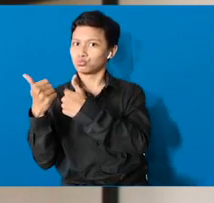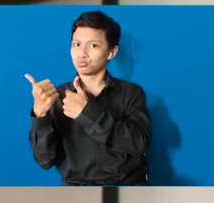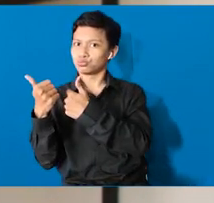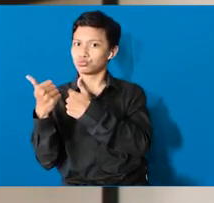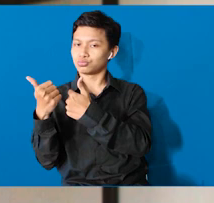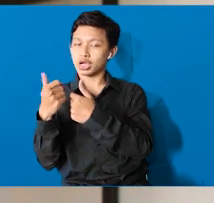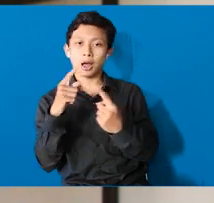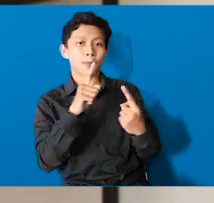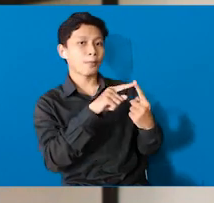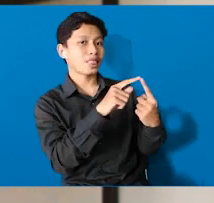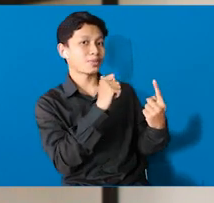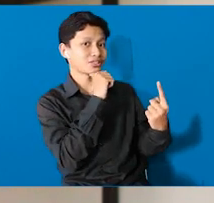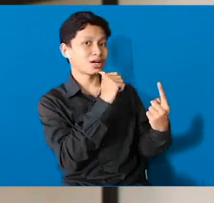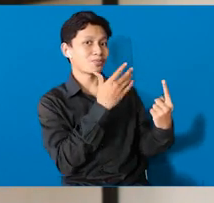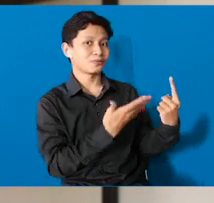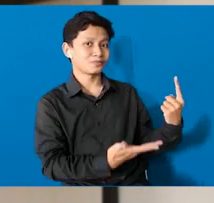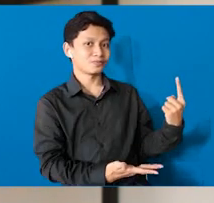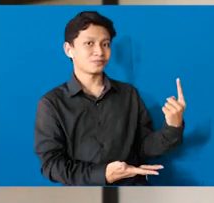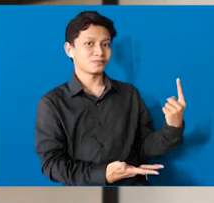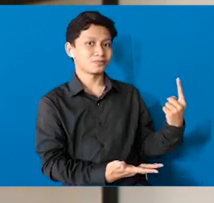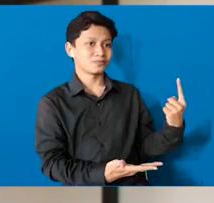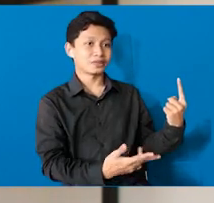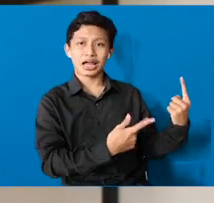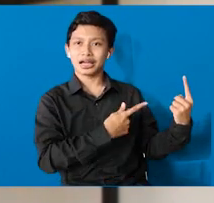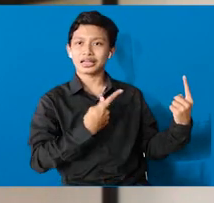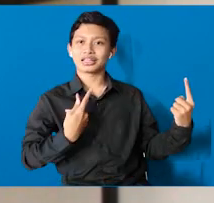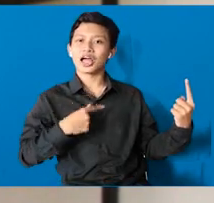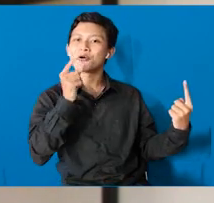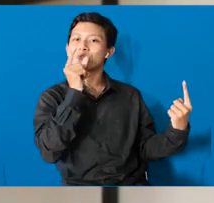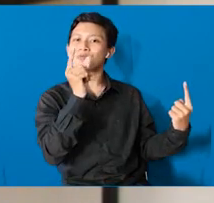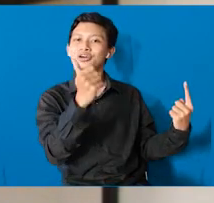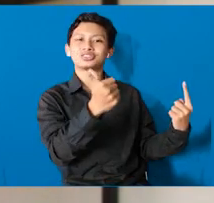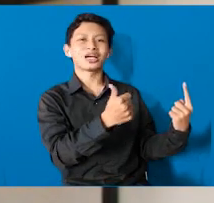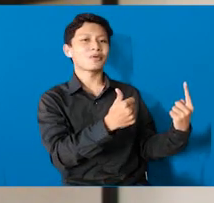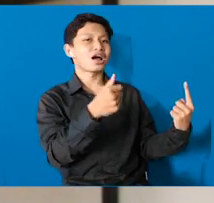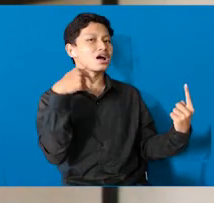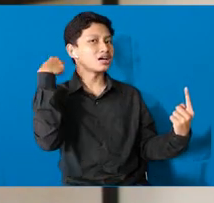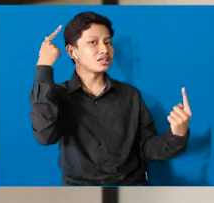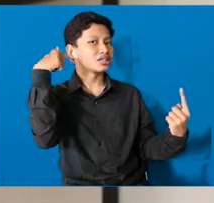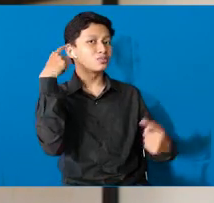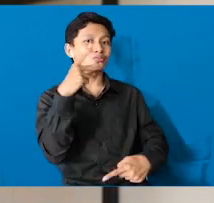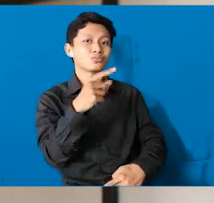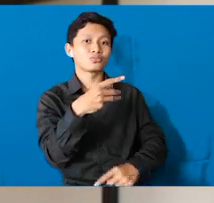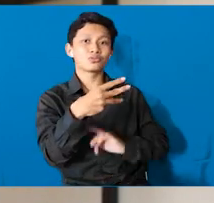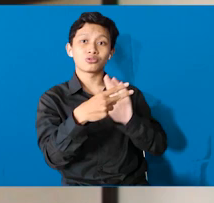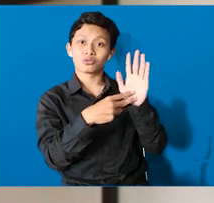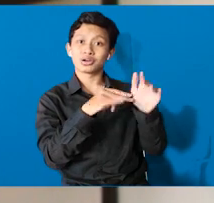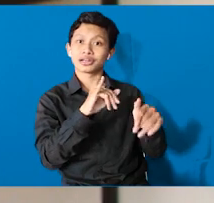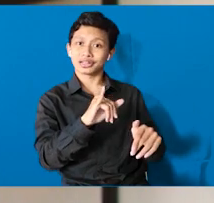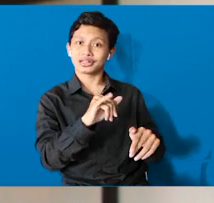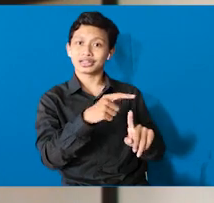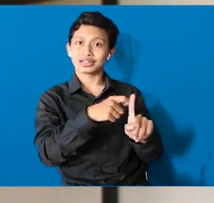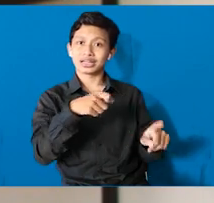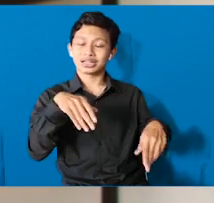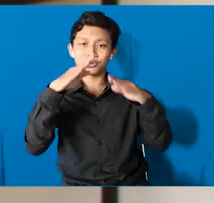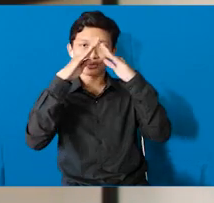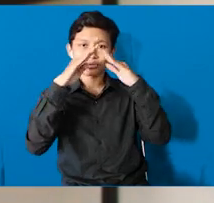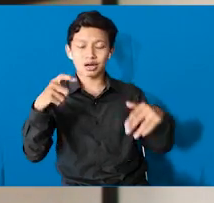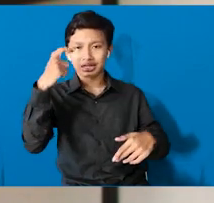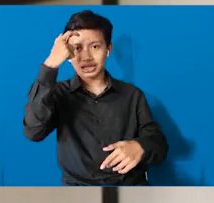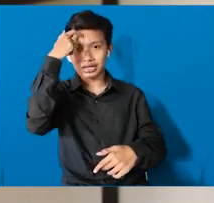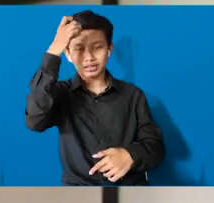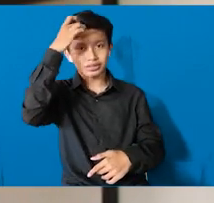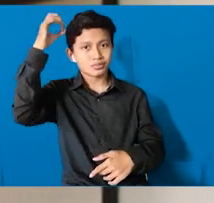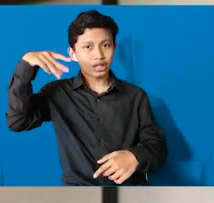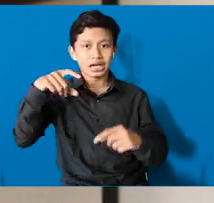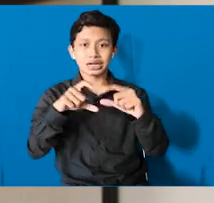pada bidangnya. Yang pertama, kita undang Ibu Dr. Reni Lau dari Puskesmas Sentolo